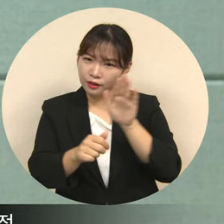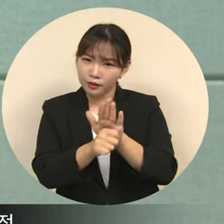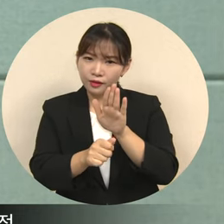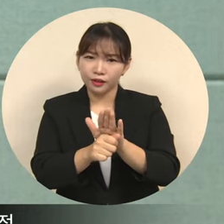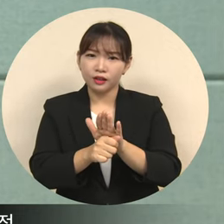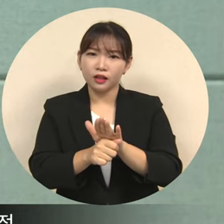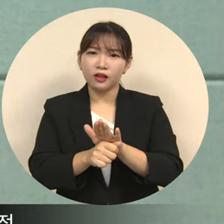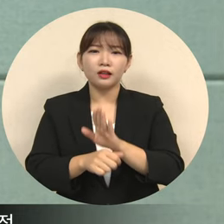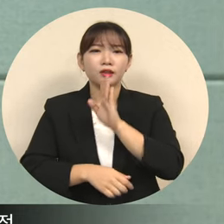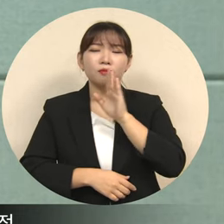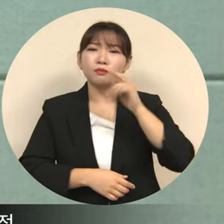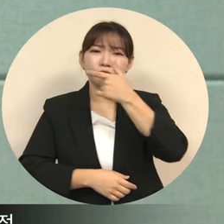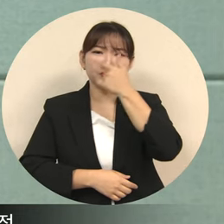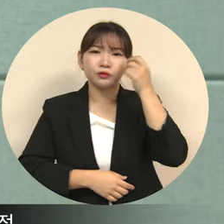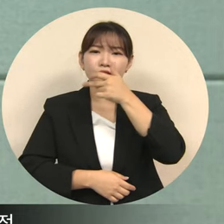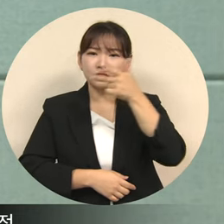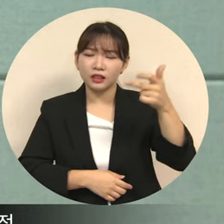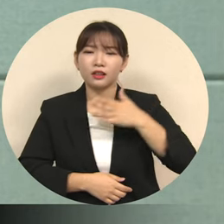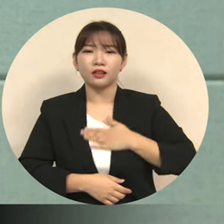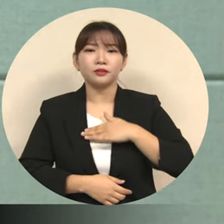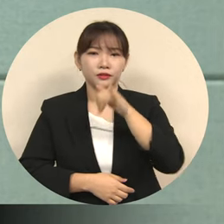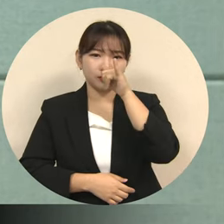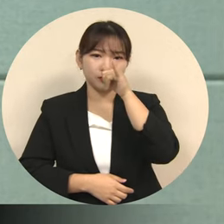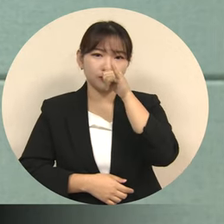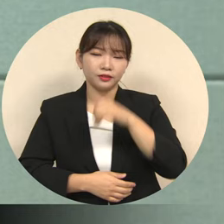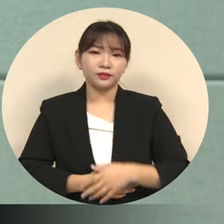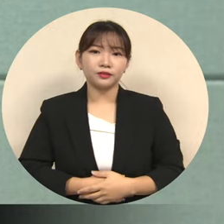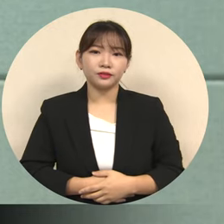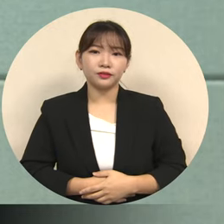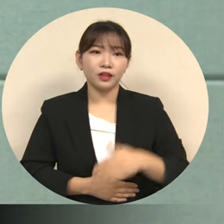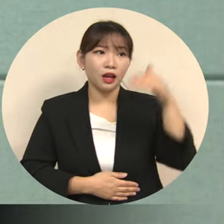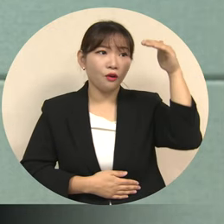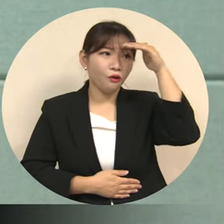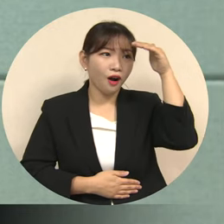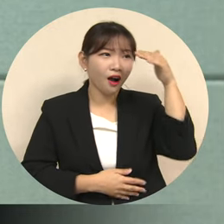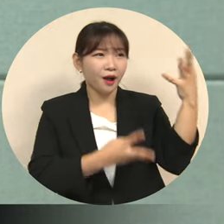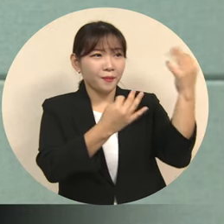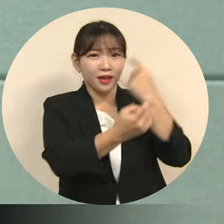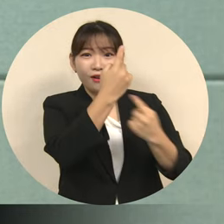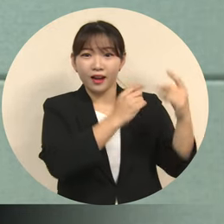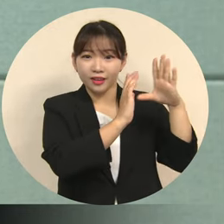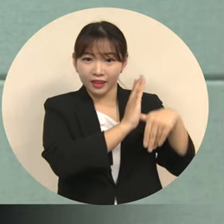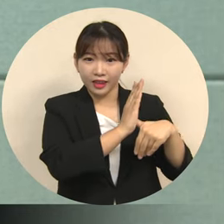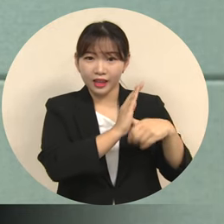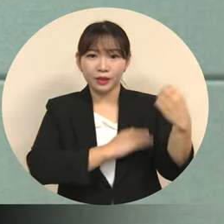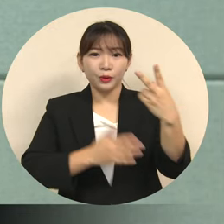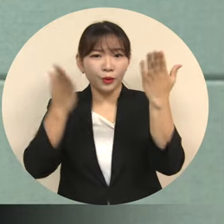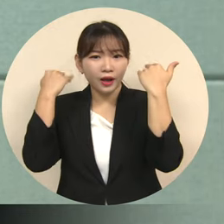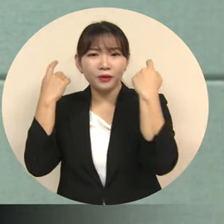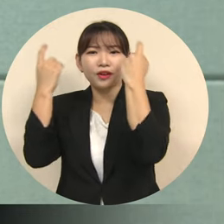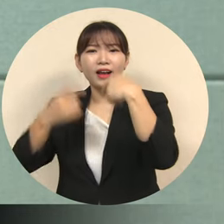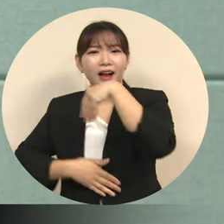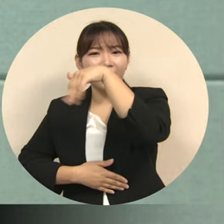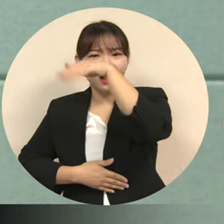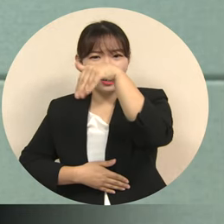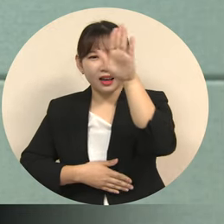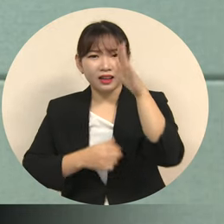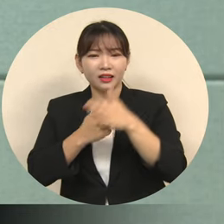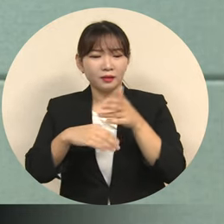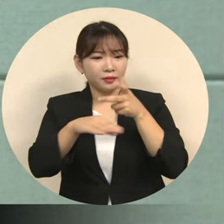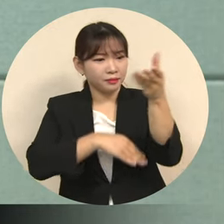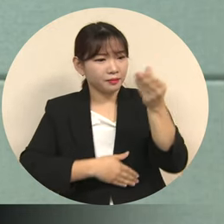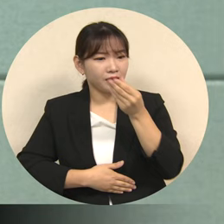해소하기에는 매우 부족하다는 점잘 알고 있습니다. 관광 성수기와 수학여행 등으로 버스 임차가